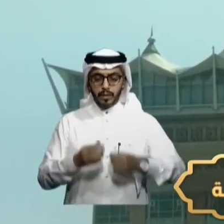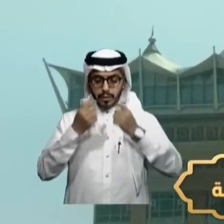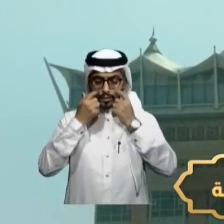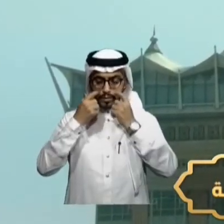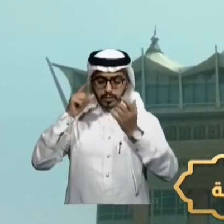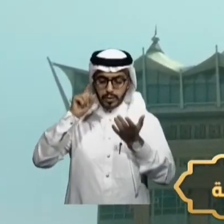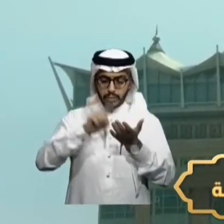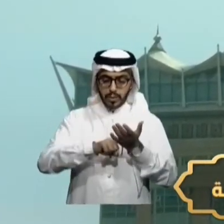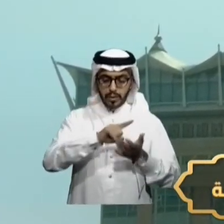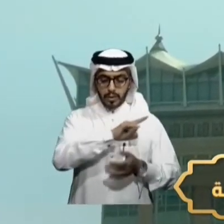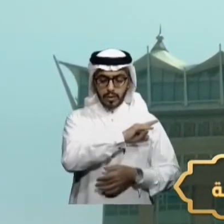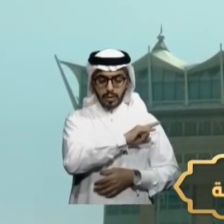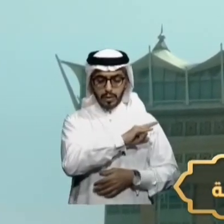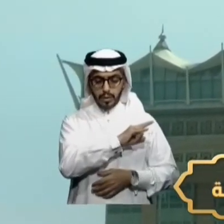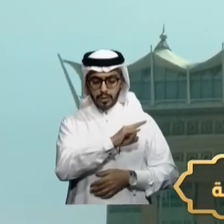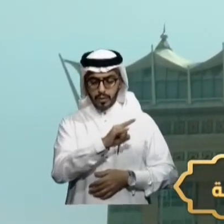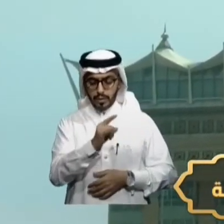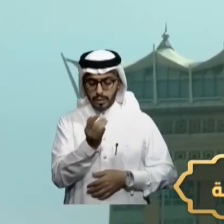أشهد أن لا